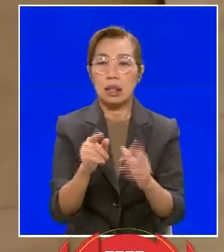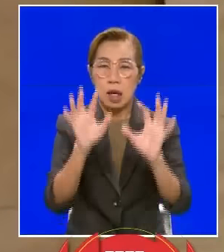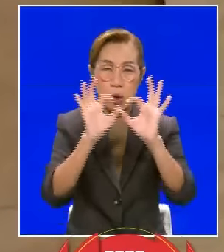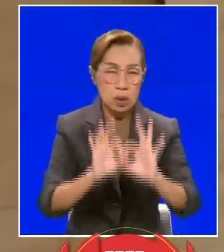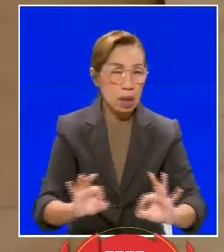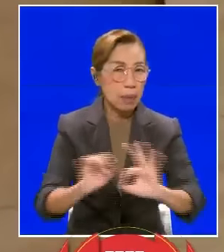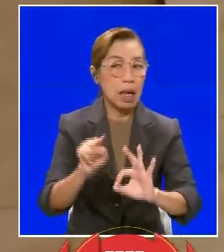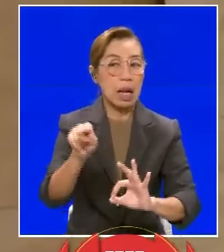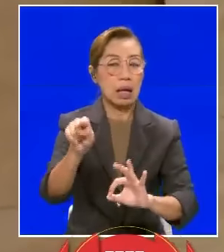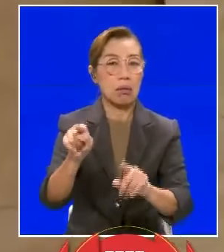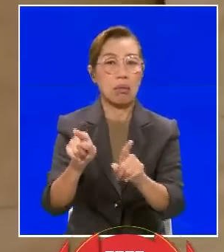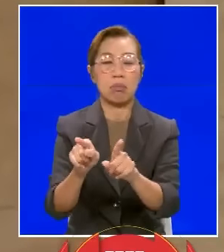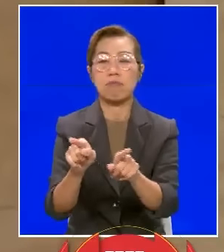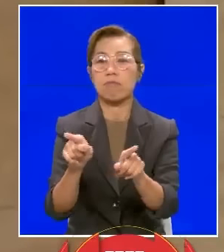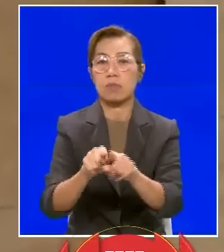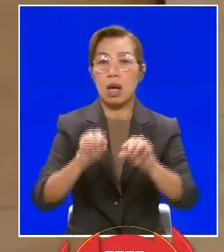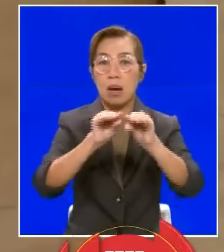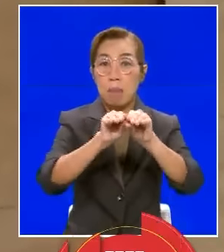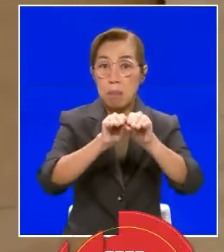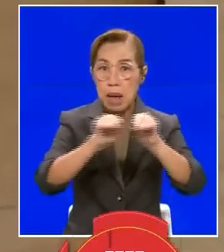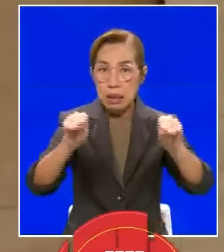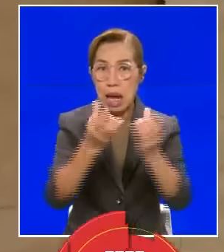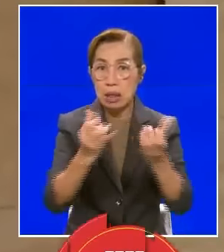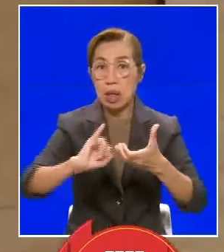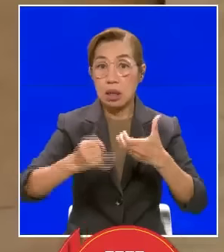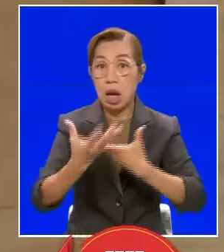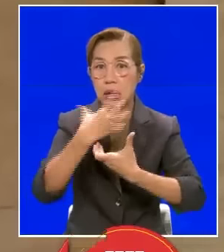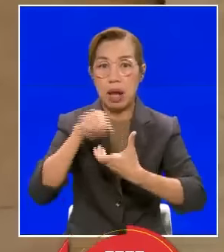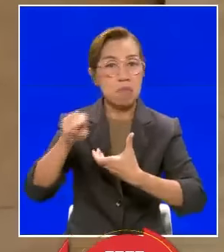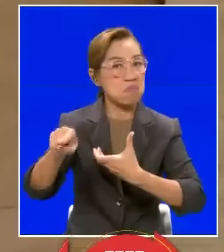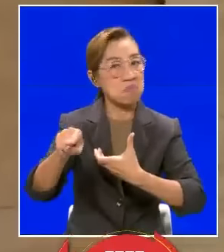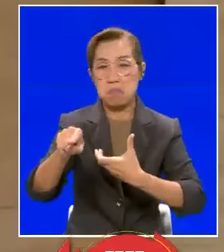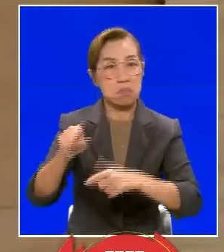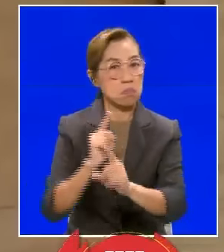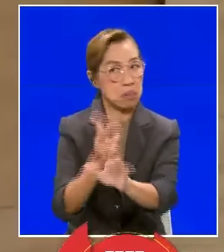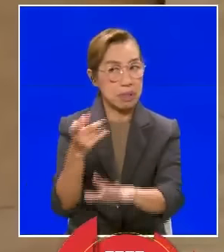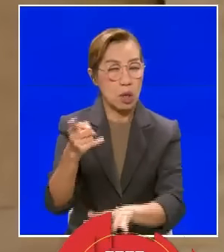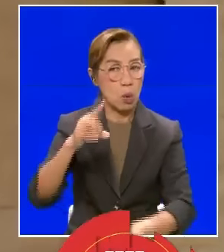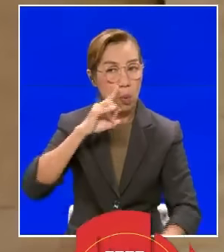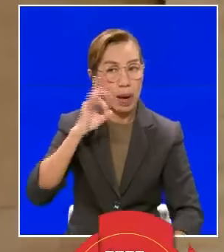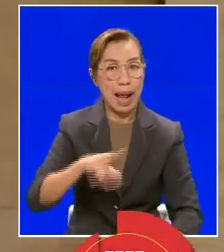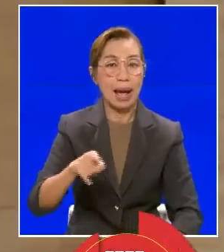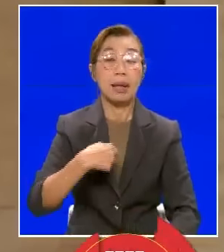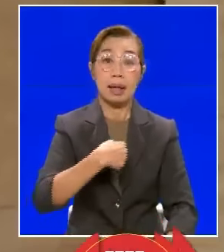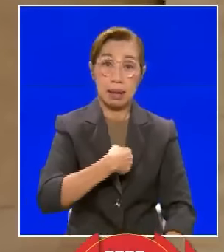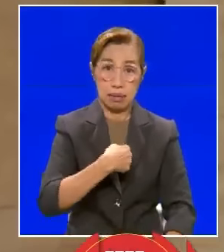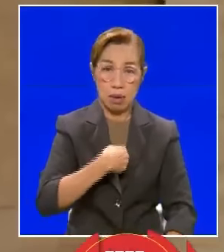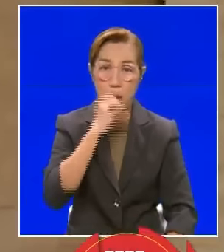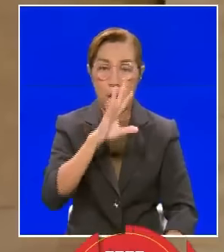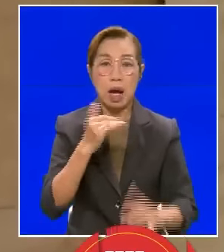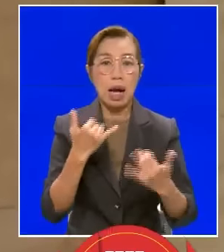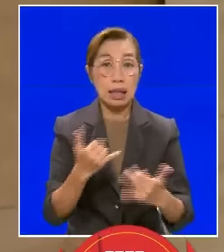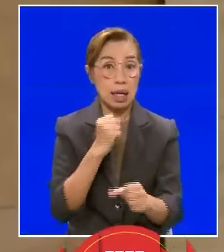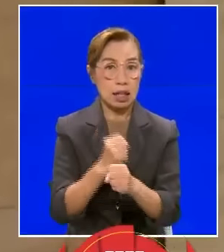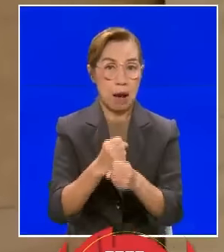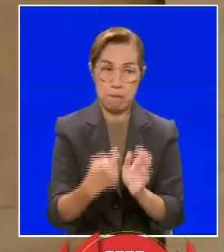ญก็คือการฝ่าฝืนมาตรฐานจริยธรรมอย่างร้ายแรงนะครับนะผมต้องกลับเรียนว่าวันนี้จะเป็นอุทาหรณ์น